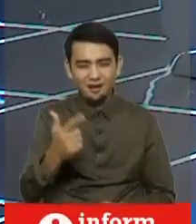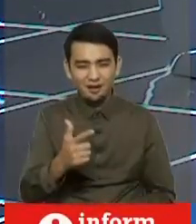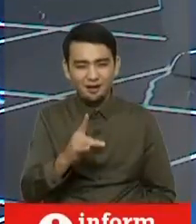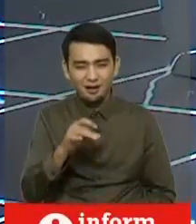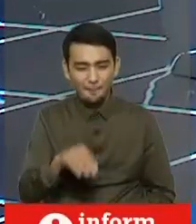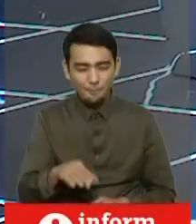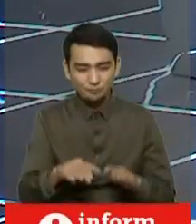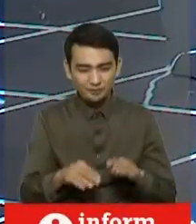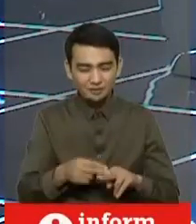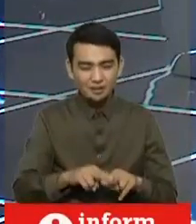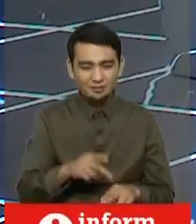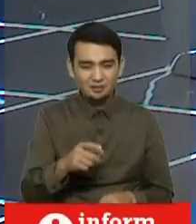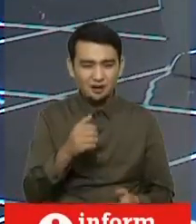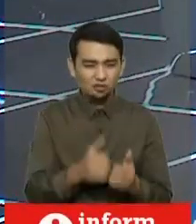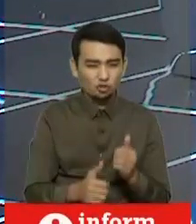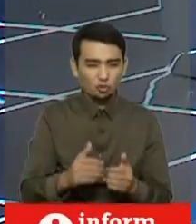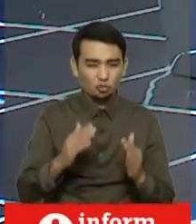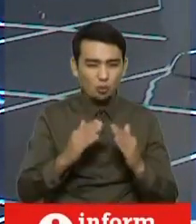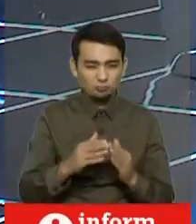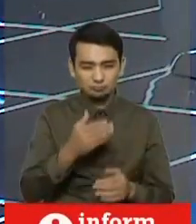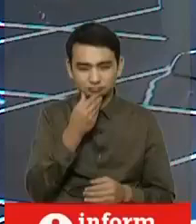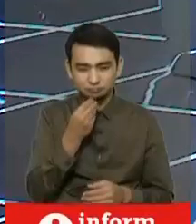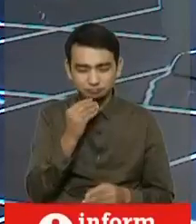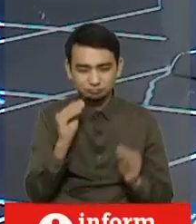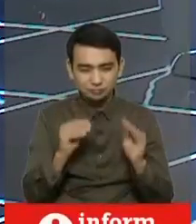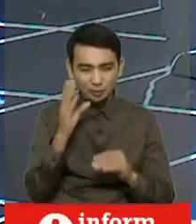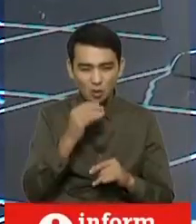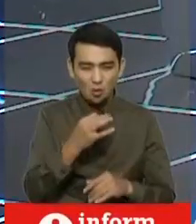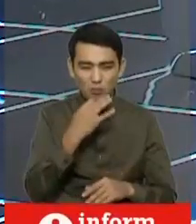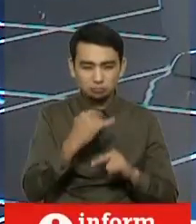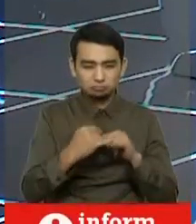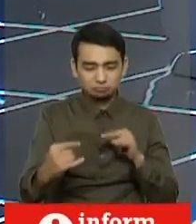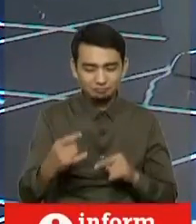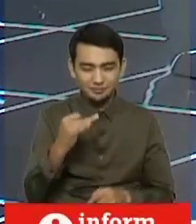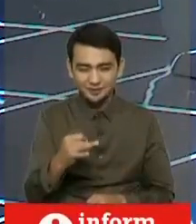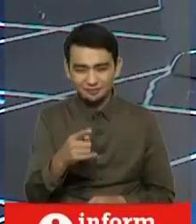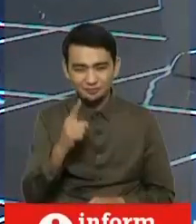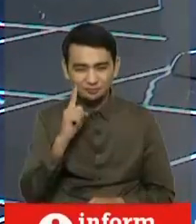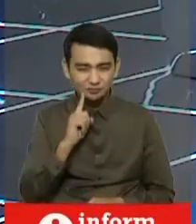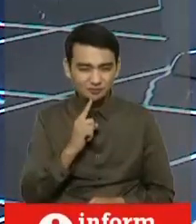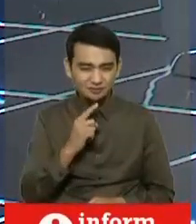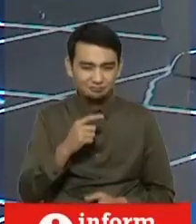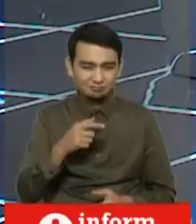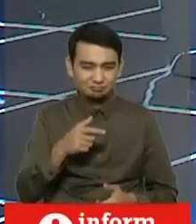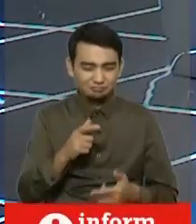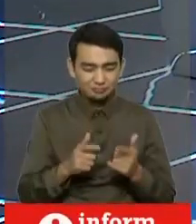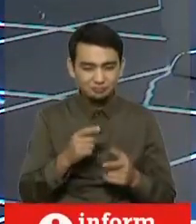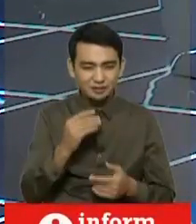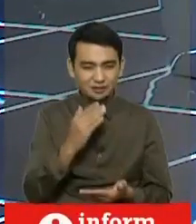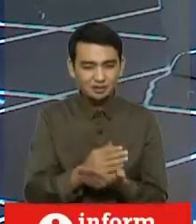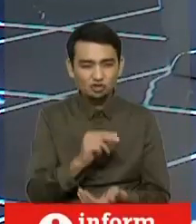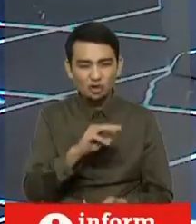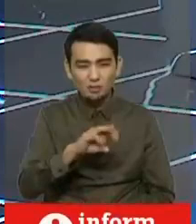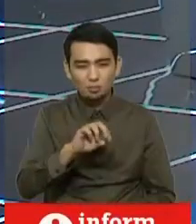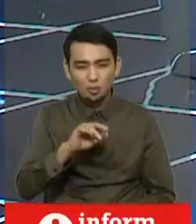каждый дом ароматом уюта и станет украшением любого Дастархан обладает великолепным терпким и насыщенным вкусом чемпион